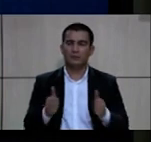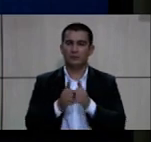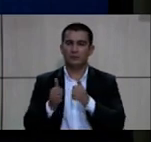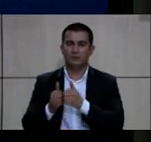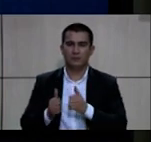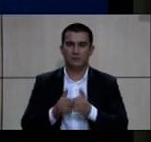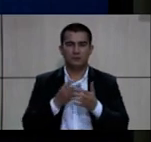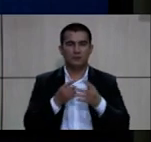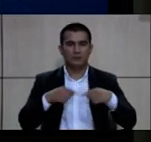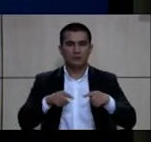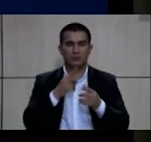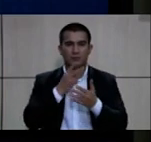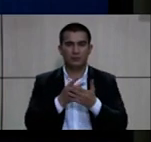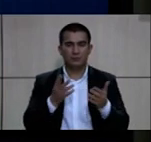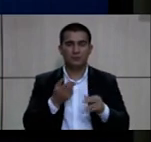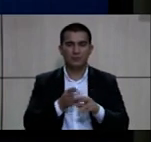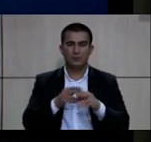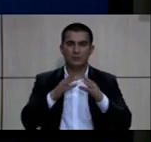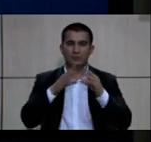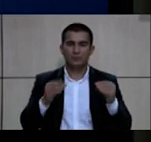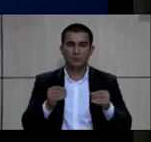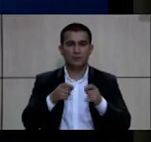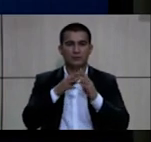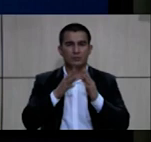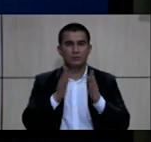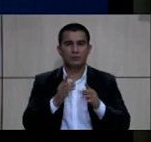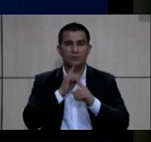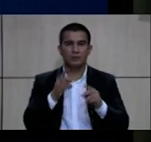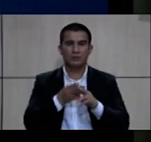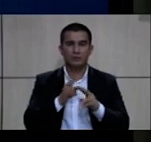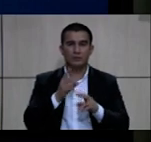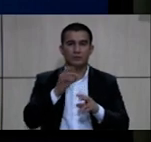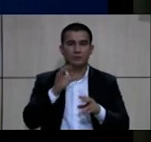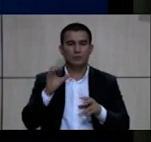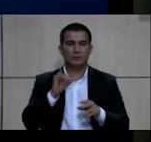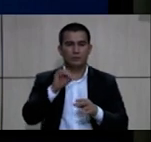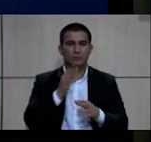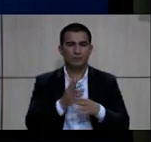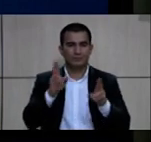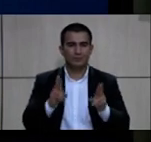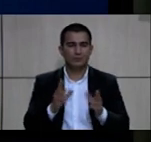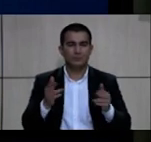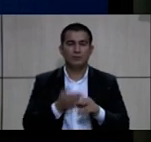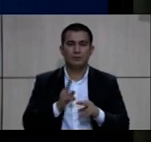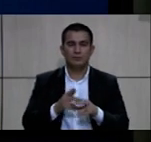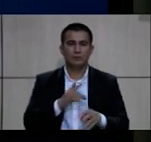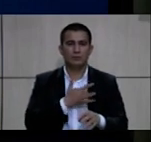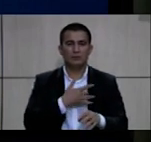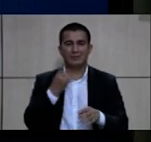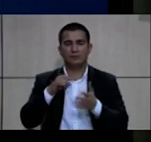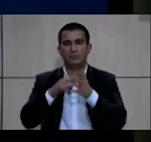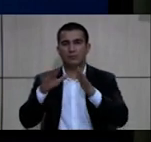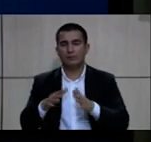Tomonlari bo'yicha uchburchak mavjud yoki mavjud emasligini xossasi bor edi. Bitta tomon, ixtiyoriy bitta